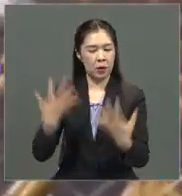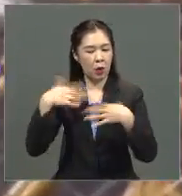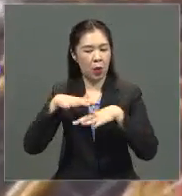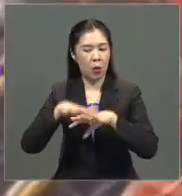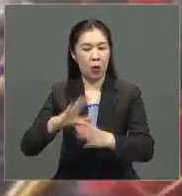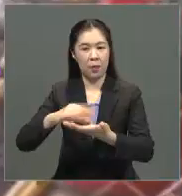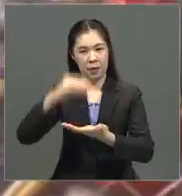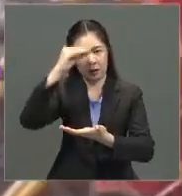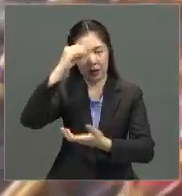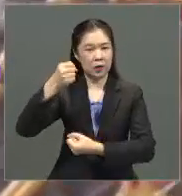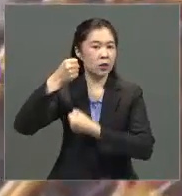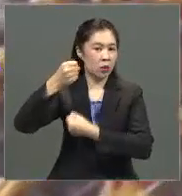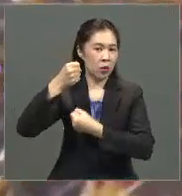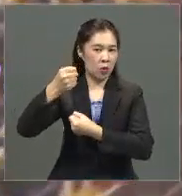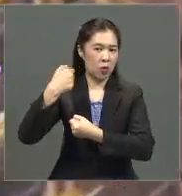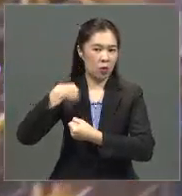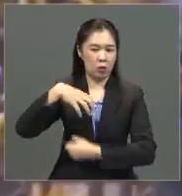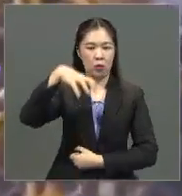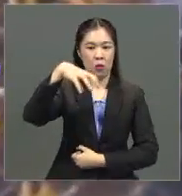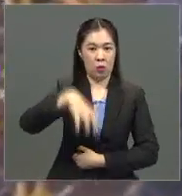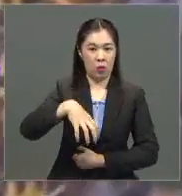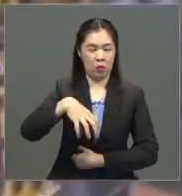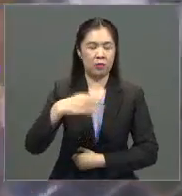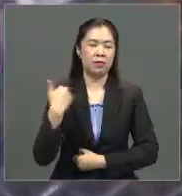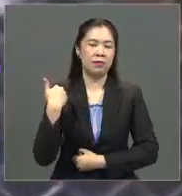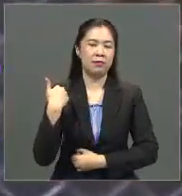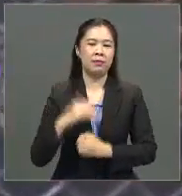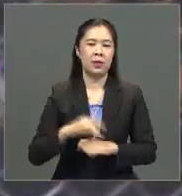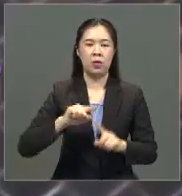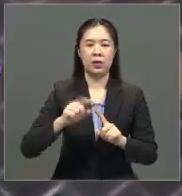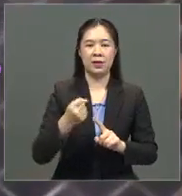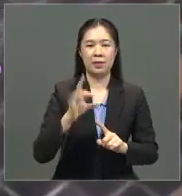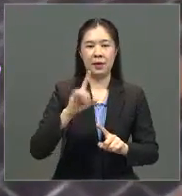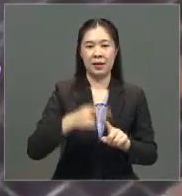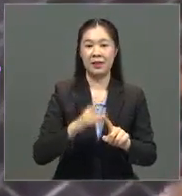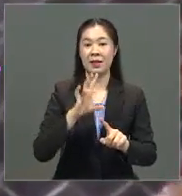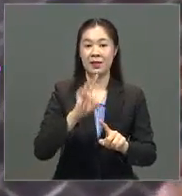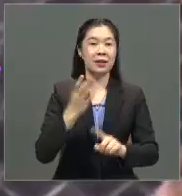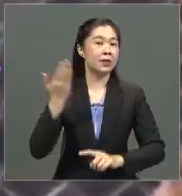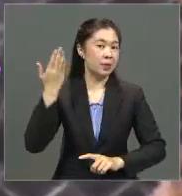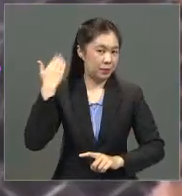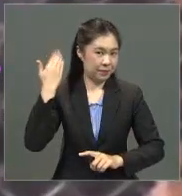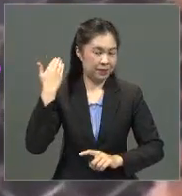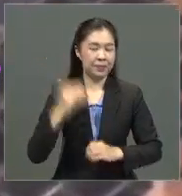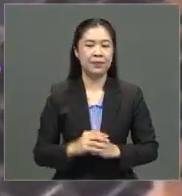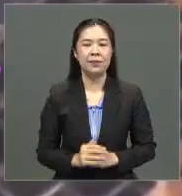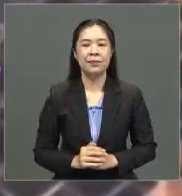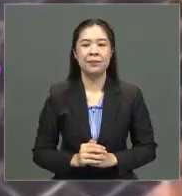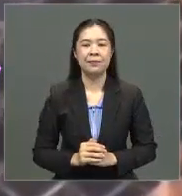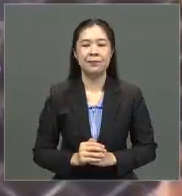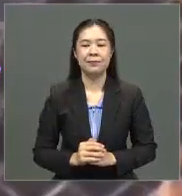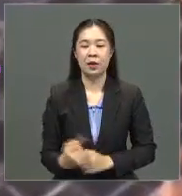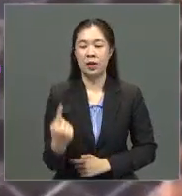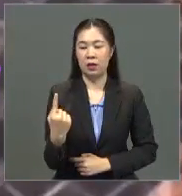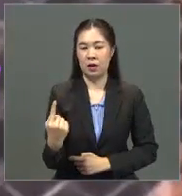กับกลุ่มเยาวชนแปลกที่อนุสาวรีย์ประชาธิปไตยเคสนี้เนี่ยก็คือวันที่ 18ก.ค.ที่ผ่านมานั้นนะฮะขณะ